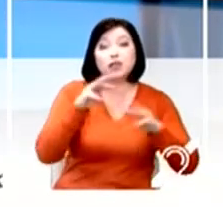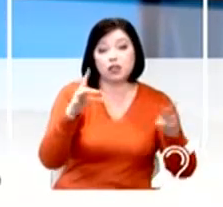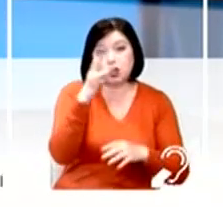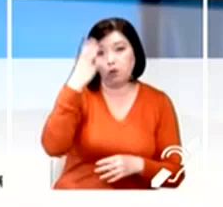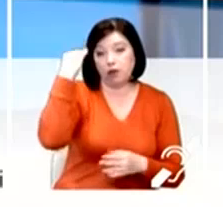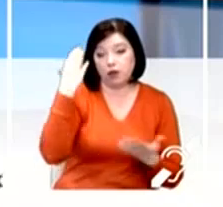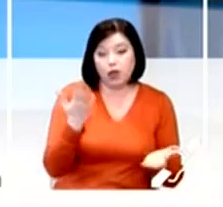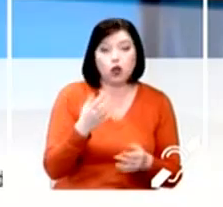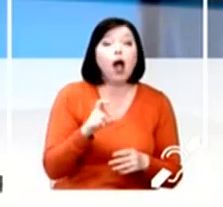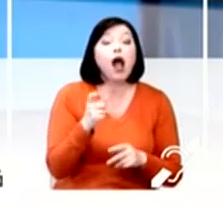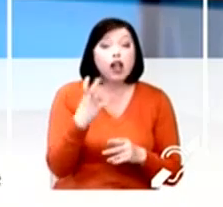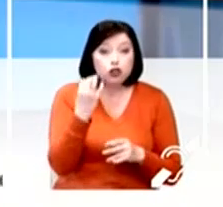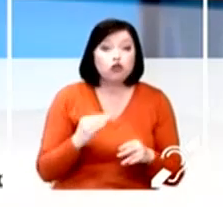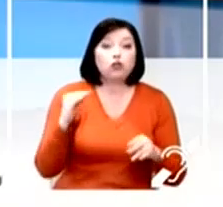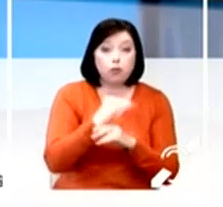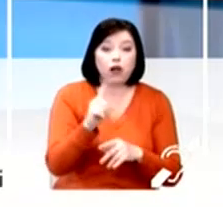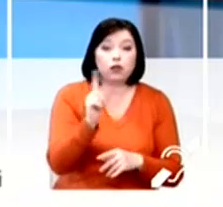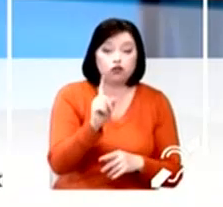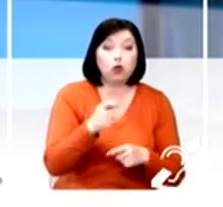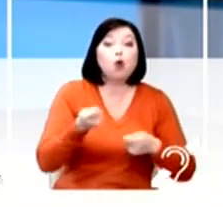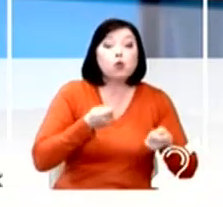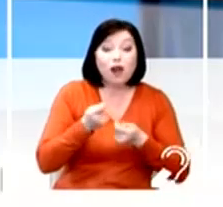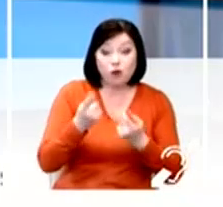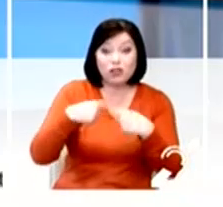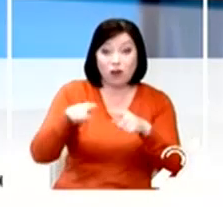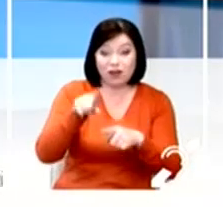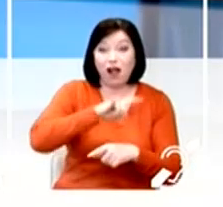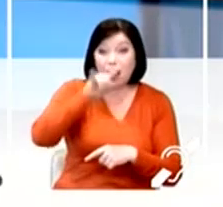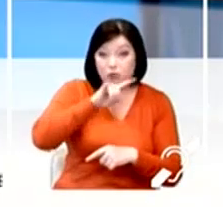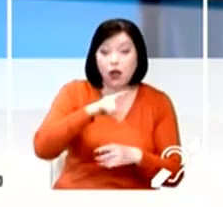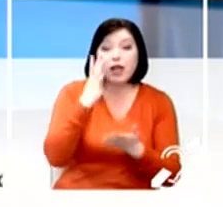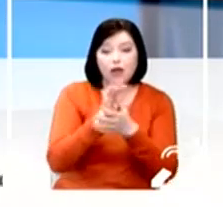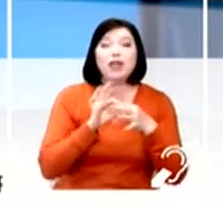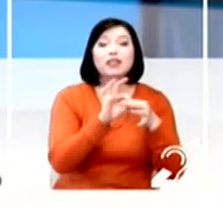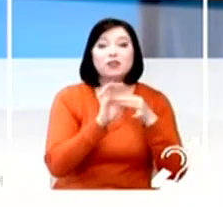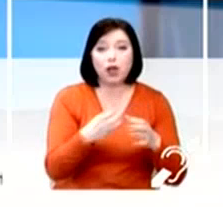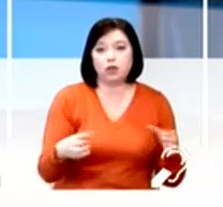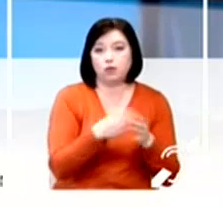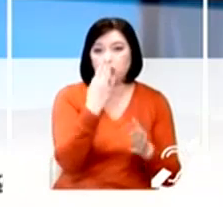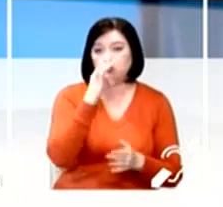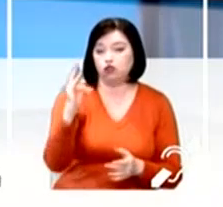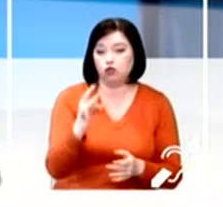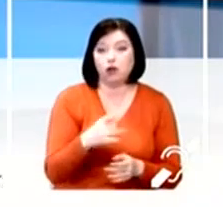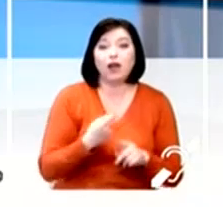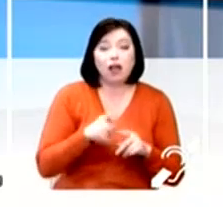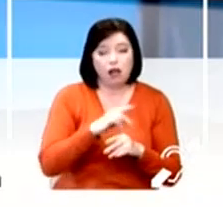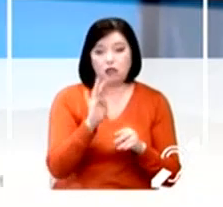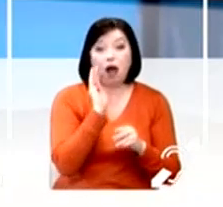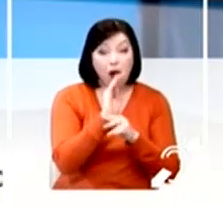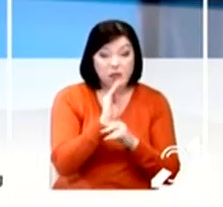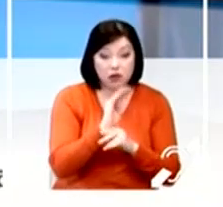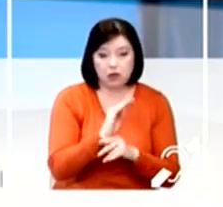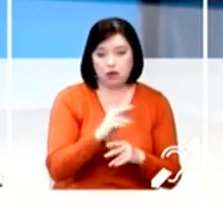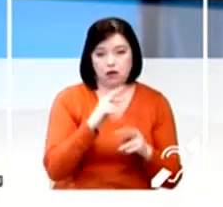Republicii Moldova. Mai mult, potrivit lui Dorin Recean, conducerea companiei aeriene ar avea legături cu gruparea Shore, acuzații respinse de